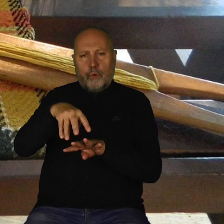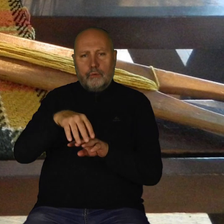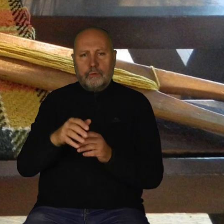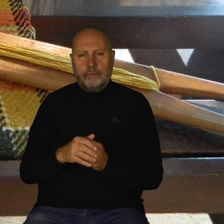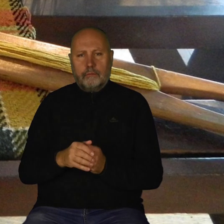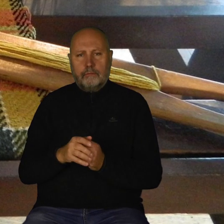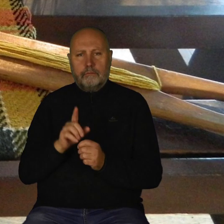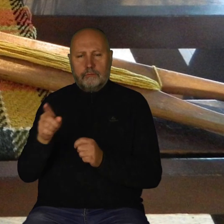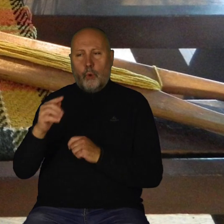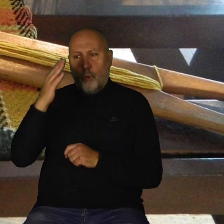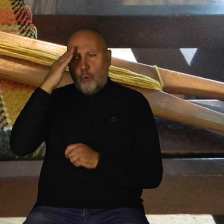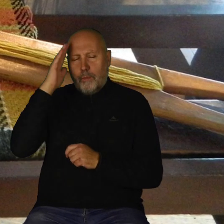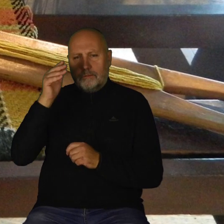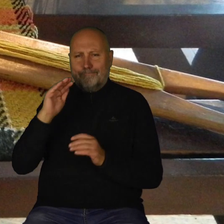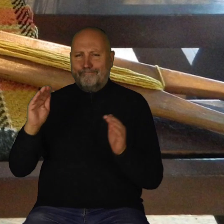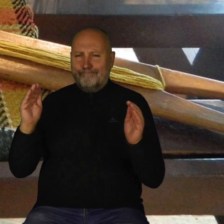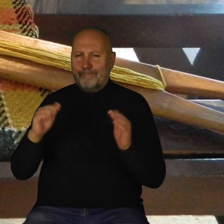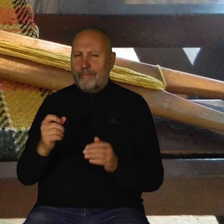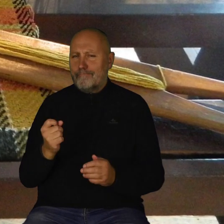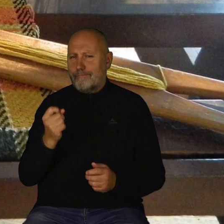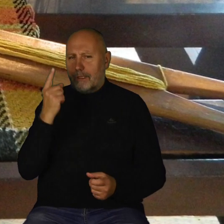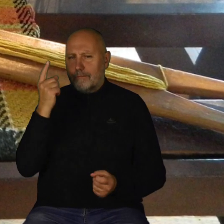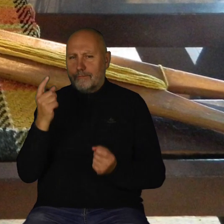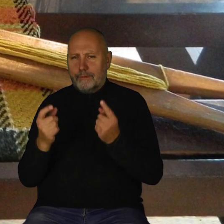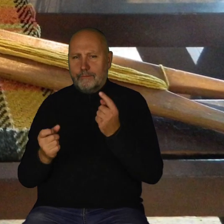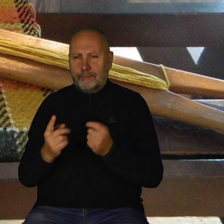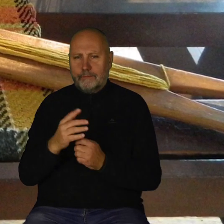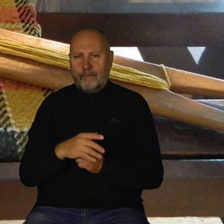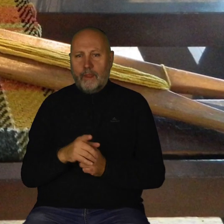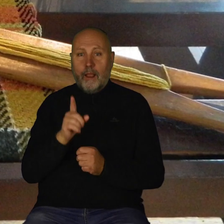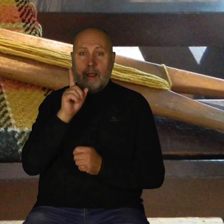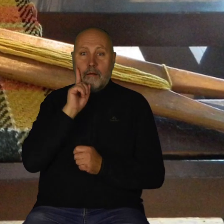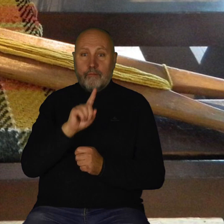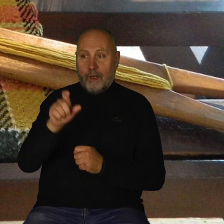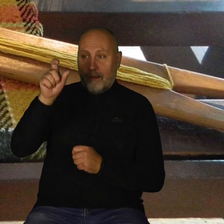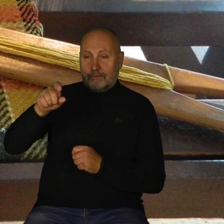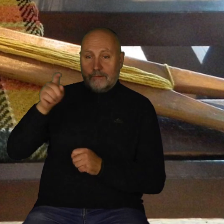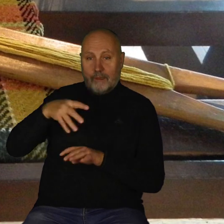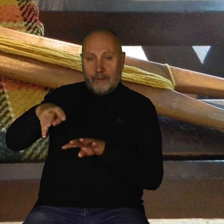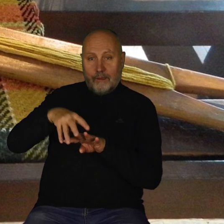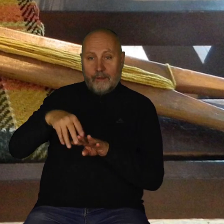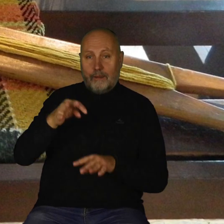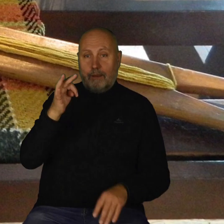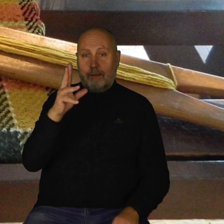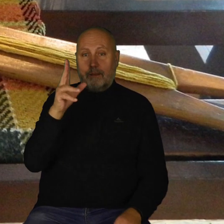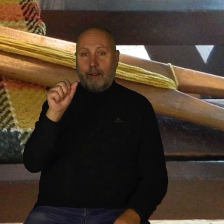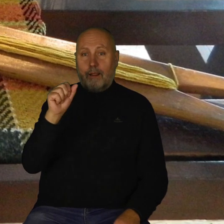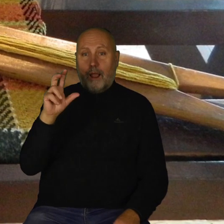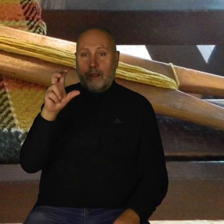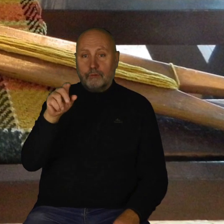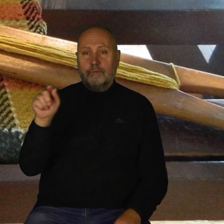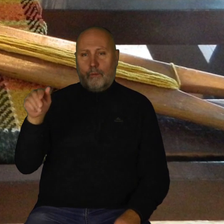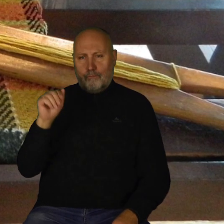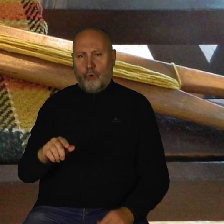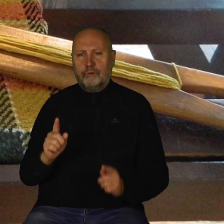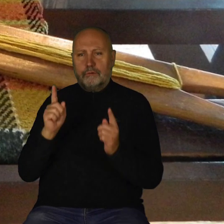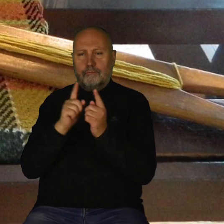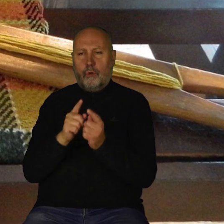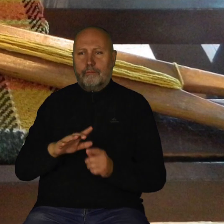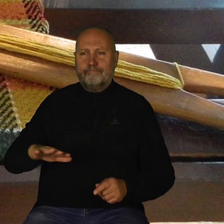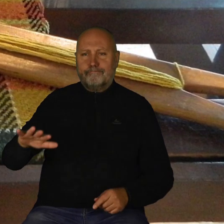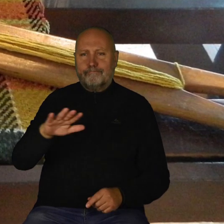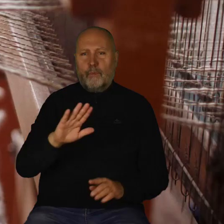Krosno są to umiejętności coraz rzadsze prawdziwych Tkaczy można podziwiać w skansenach w różnych